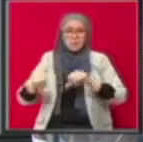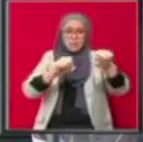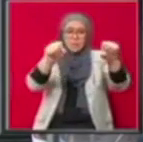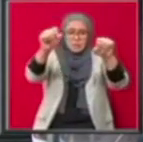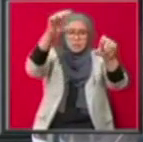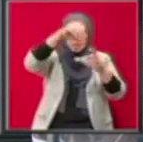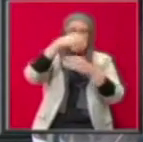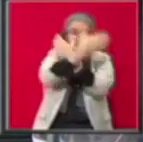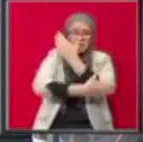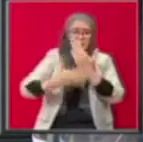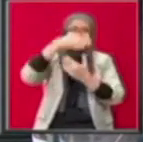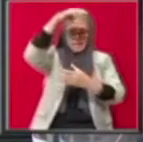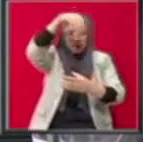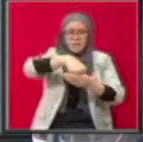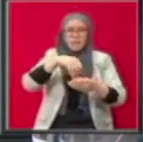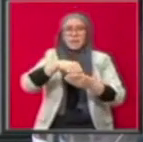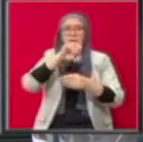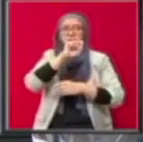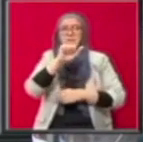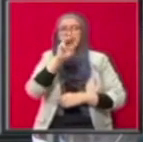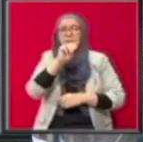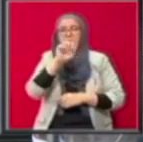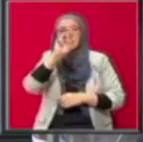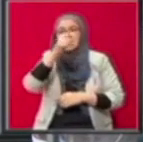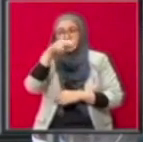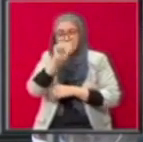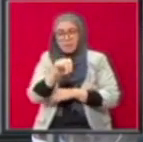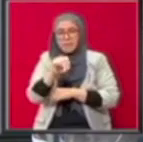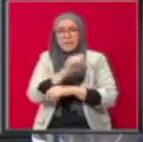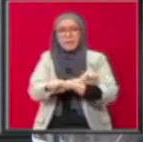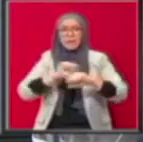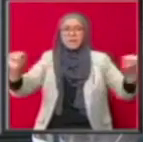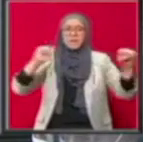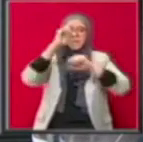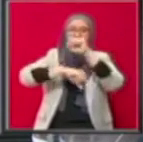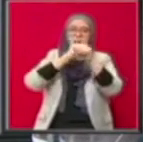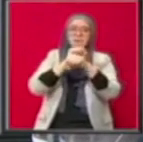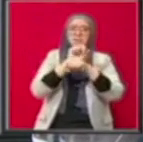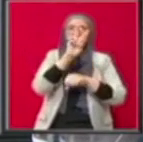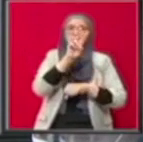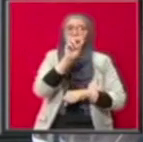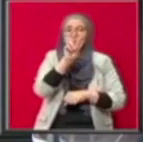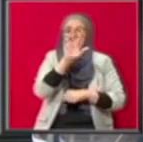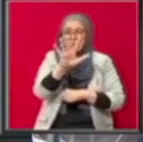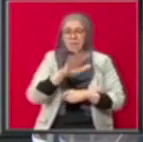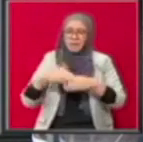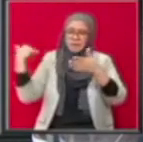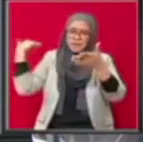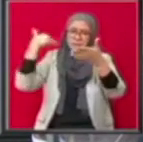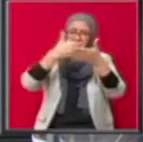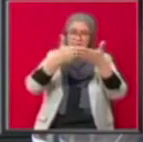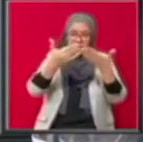termasuklah di Kota Semarang yang dijangkau siap sepenuhnya pada tahun 2025 Sedangkan ini